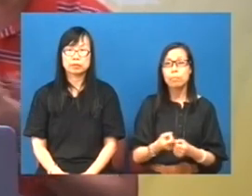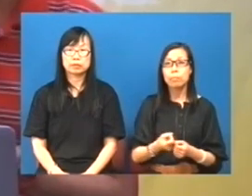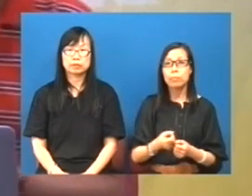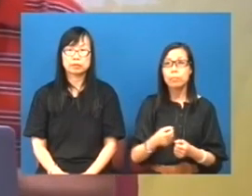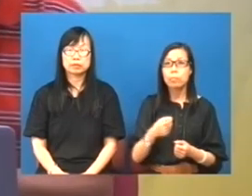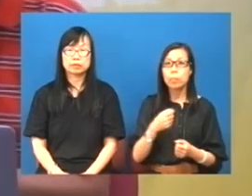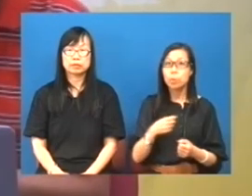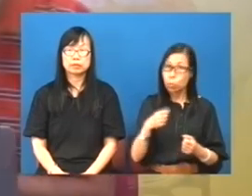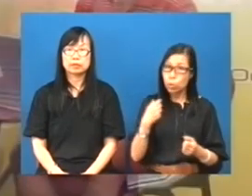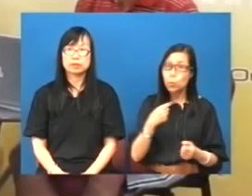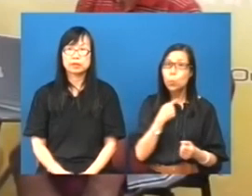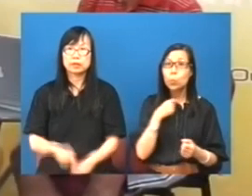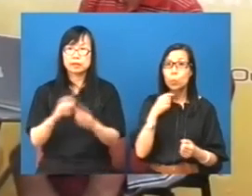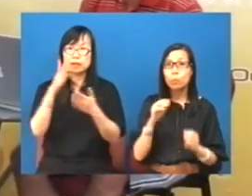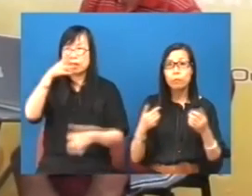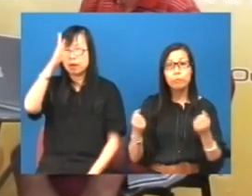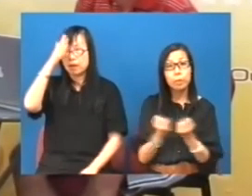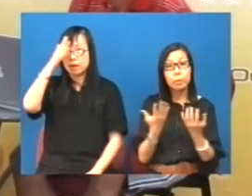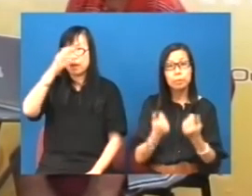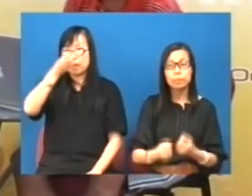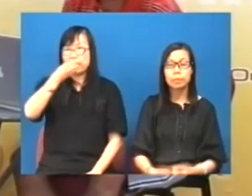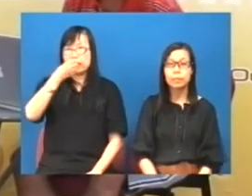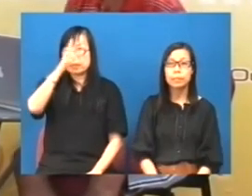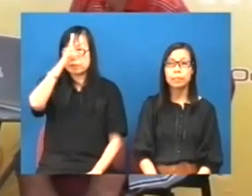必然都會發生民康署